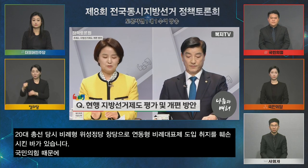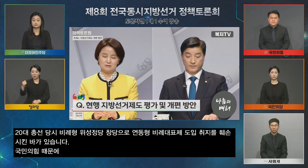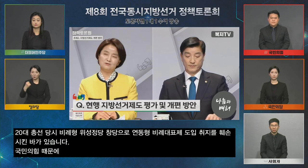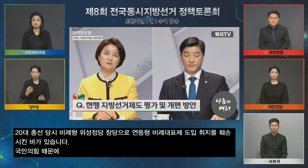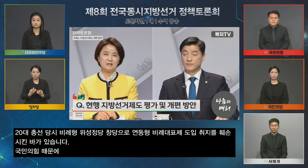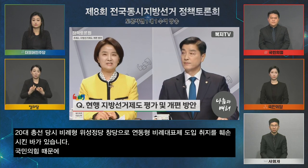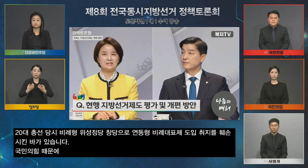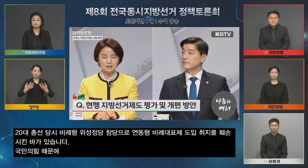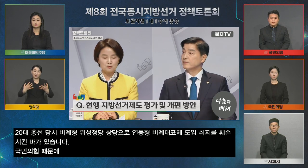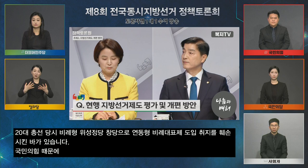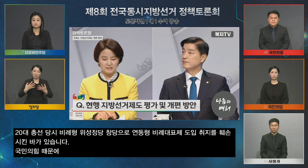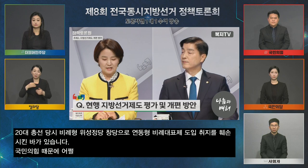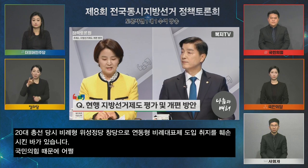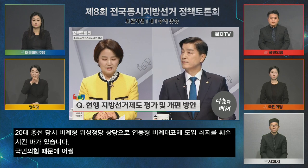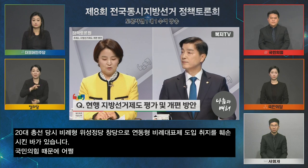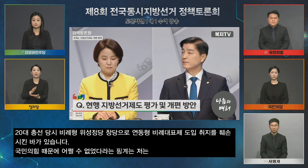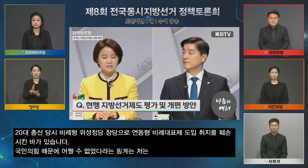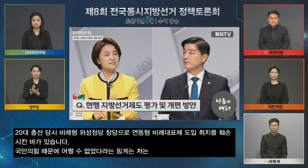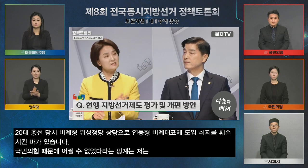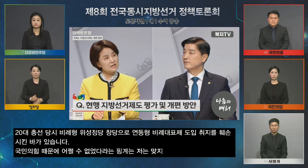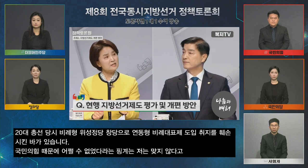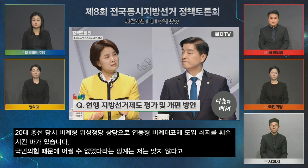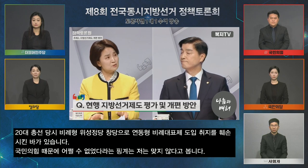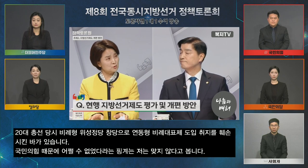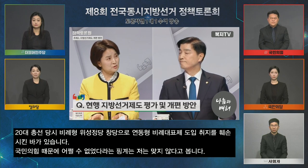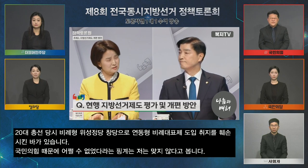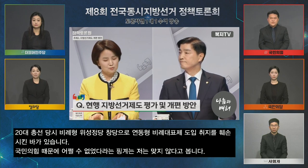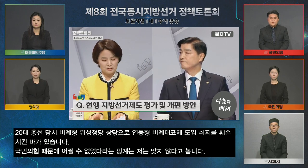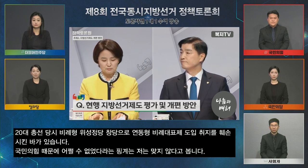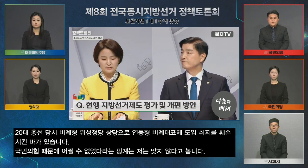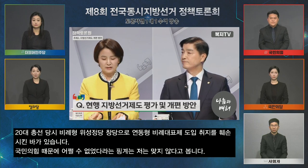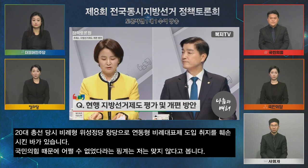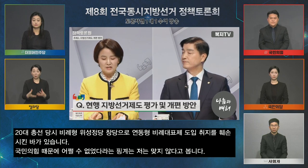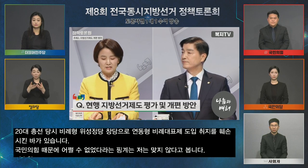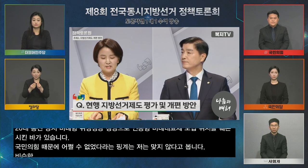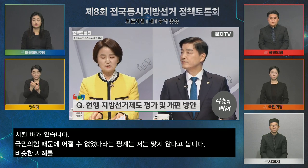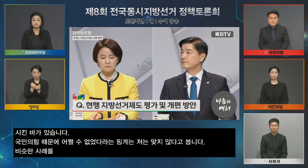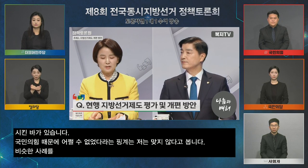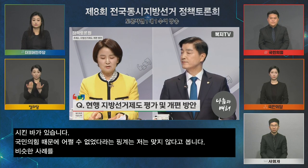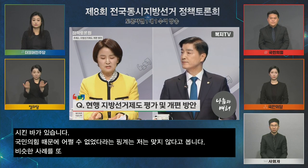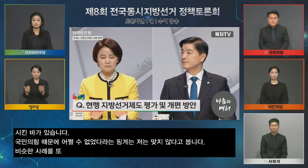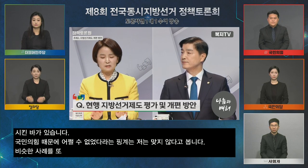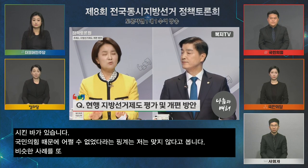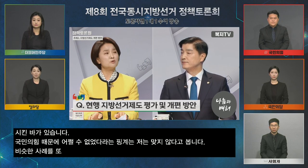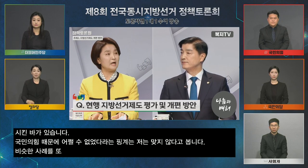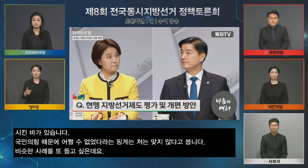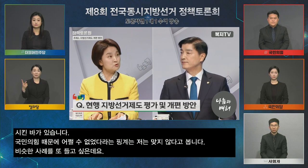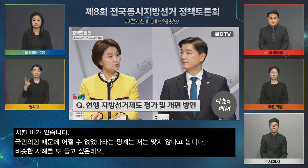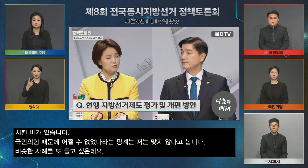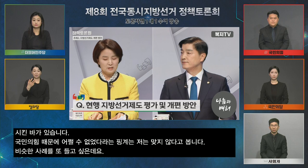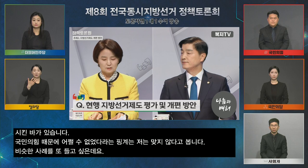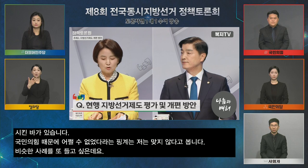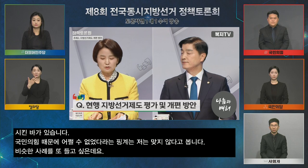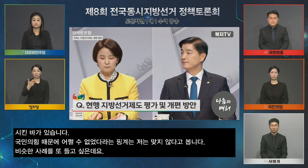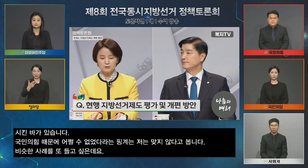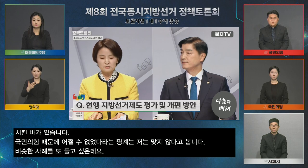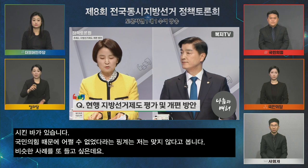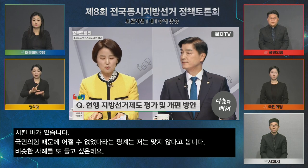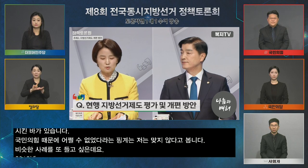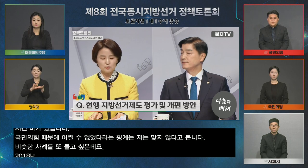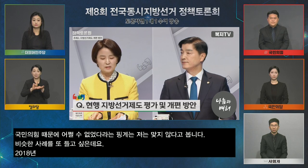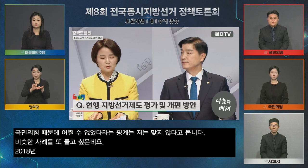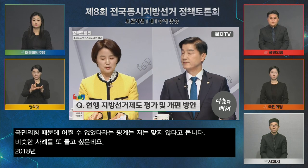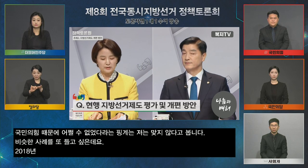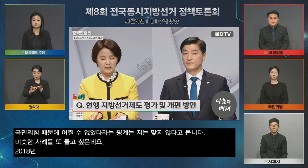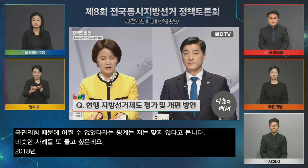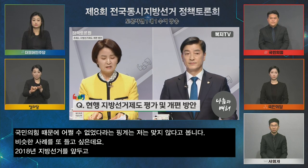저는 맞지 않다고 봅니다. 비슷한 사례를 또 드리고 싶은데요. 2018년 지방선거를 앞두고 서울특별시